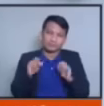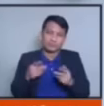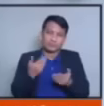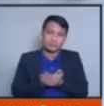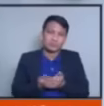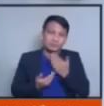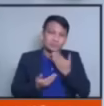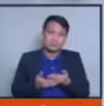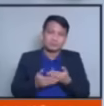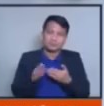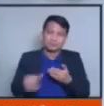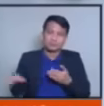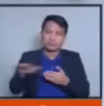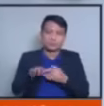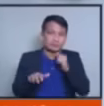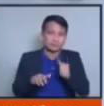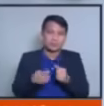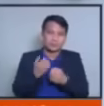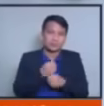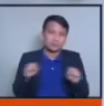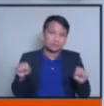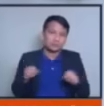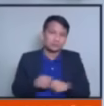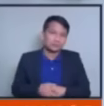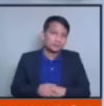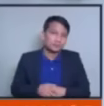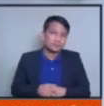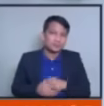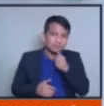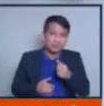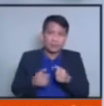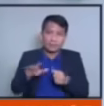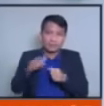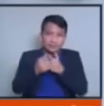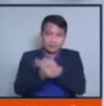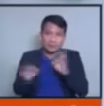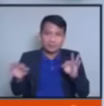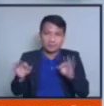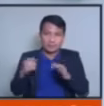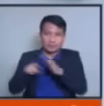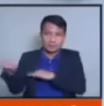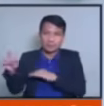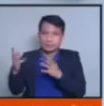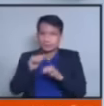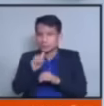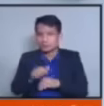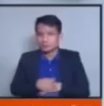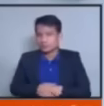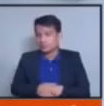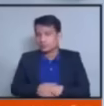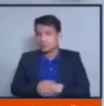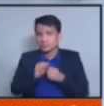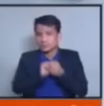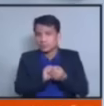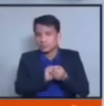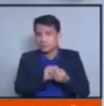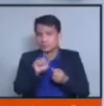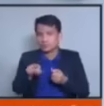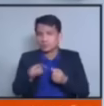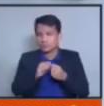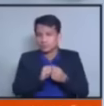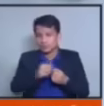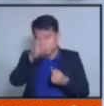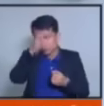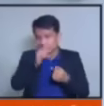Para hindi siya makatakas. Okay? Opo. Sige po, ma'am. Pwede po natin isama yung tatay?